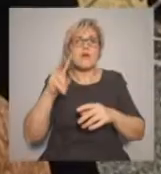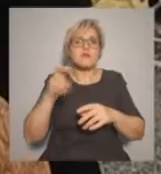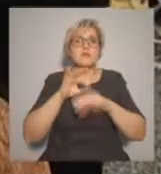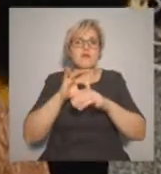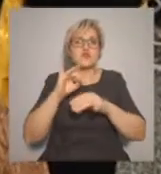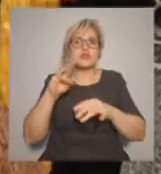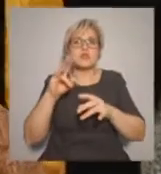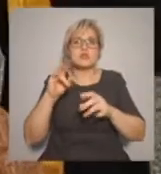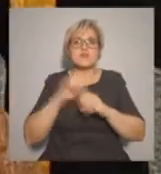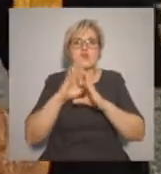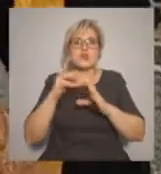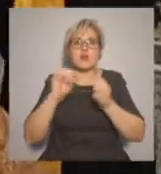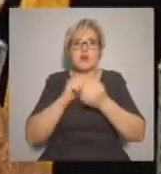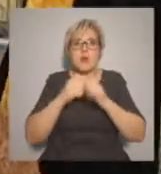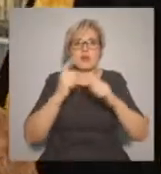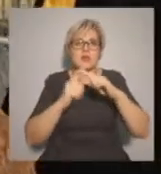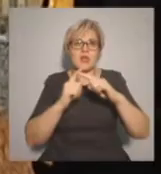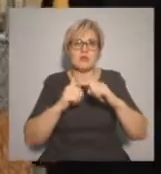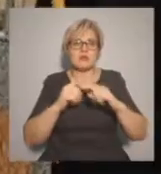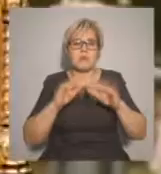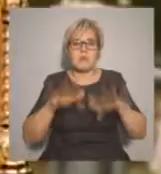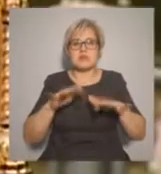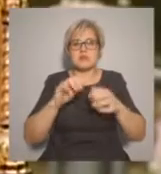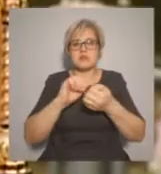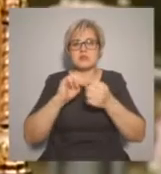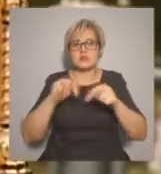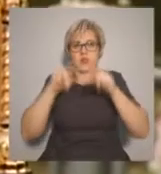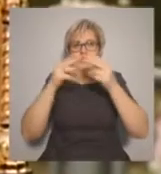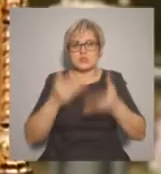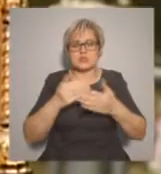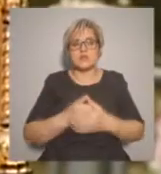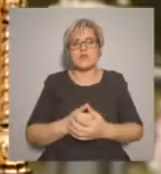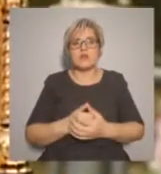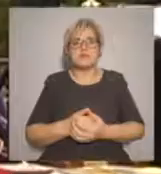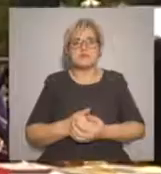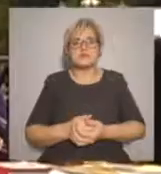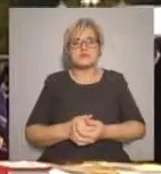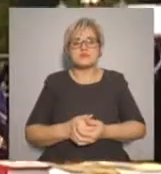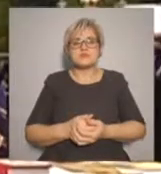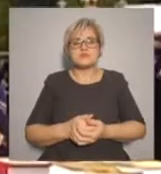года глава митрополии владыка Павел совершил чин освящения камня, креста и места по строительству храма.